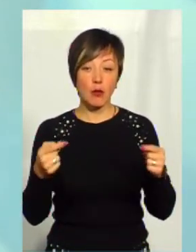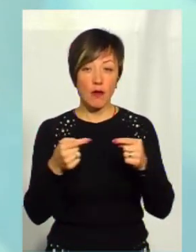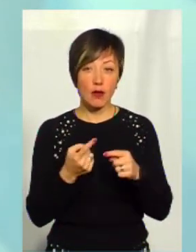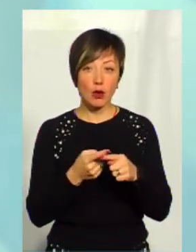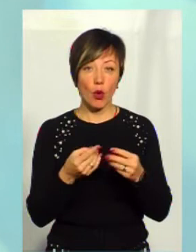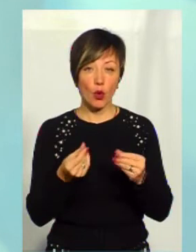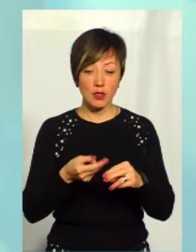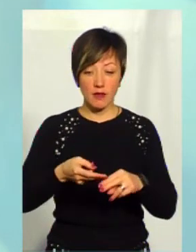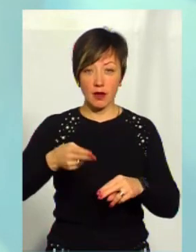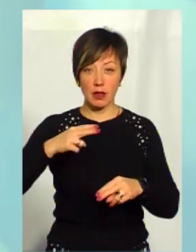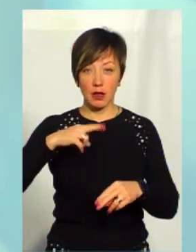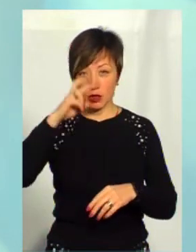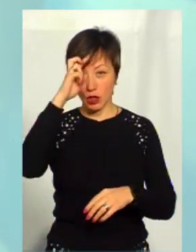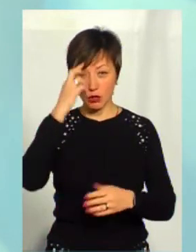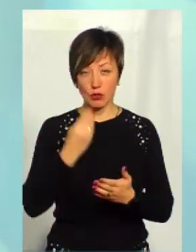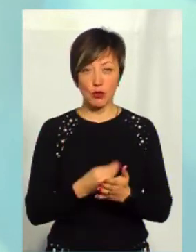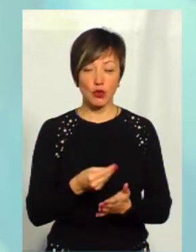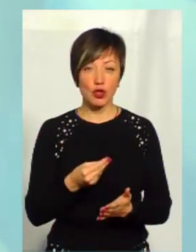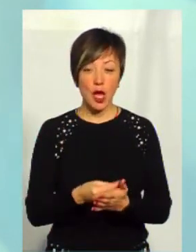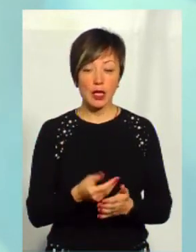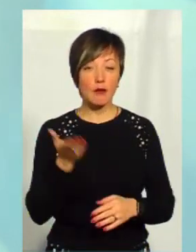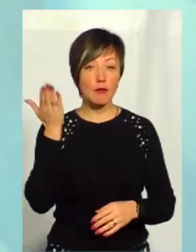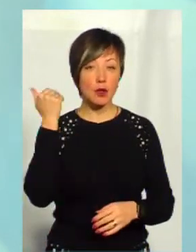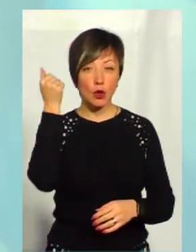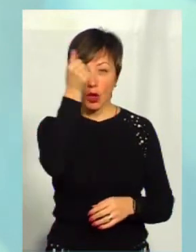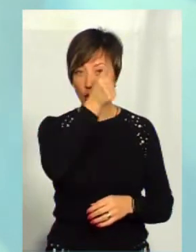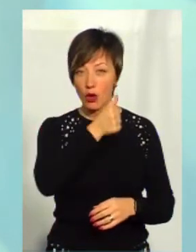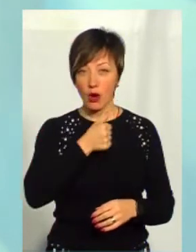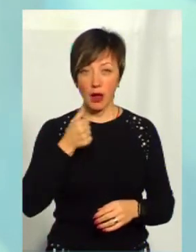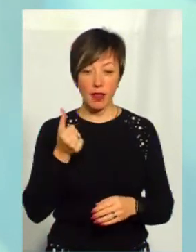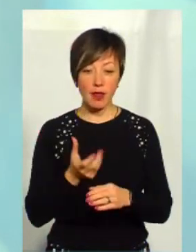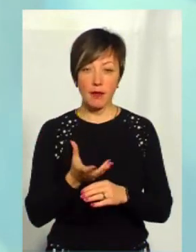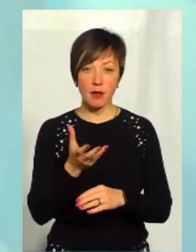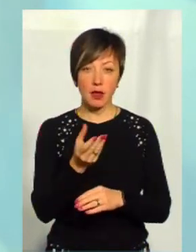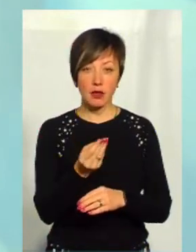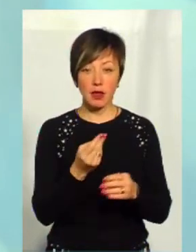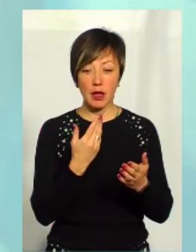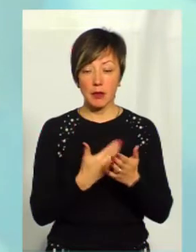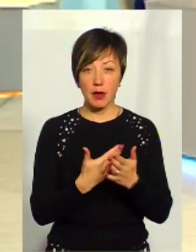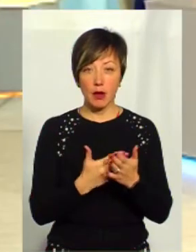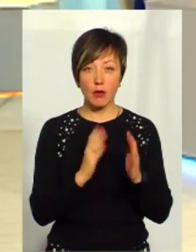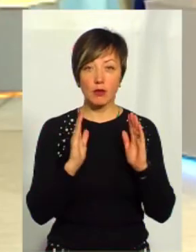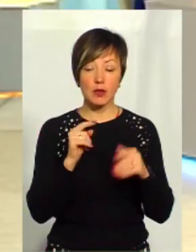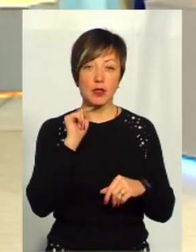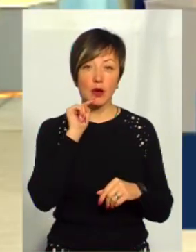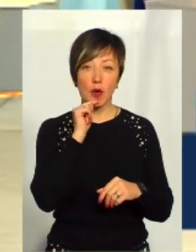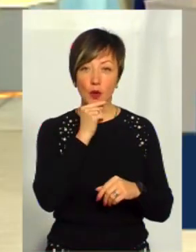ці кошти верталися назад в держбюджет. В минулих роках ми виплачували по природньому газу. Якщо люди